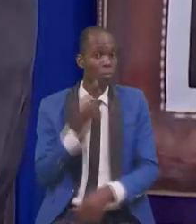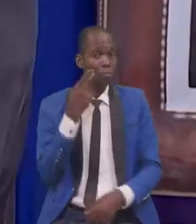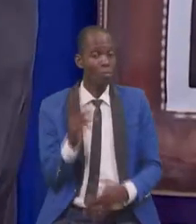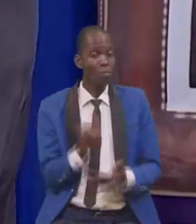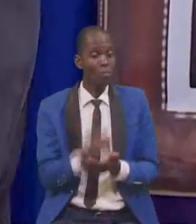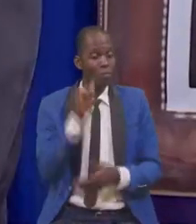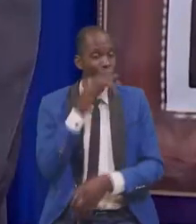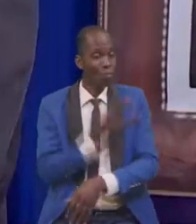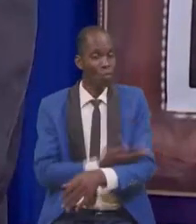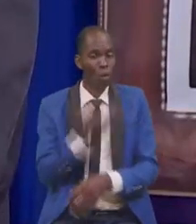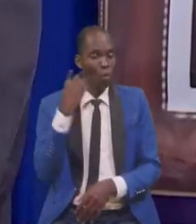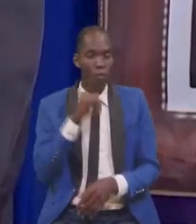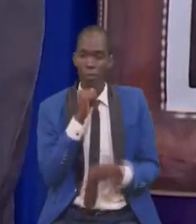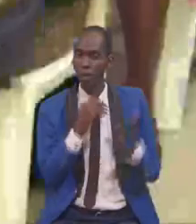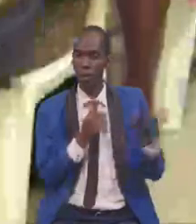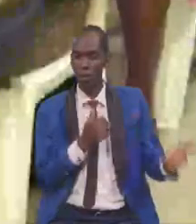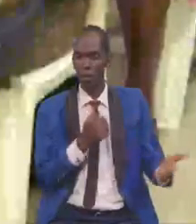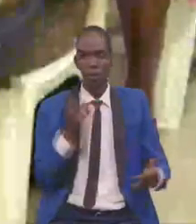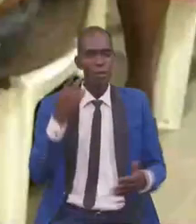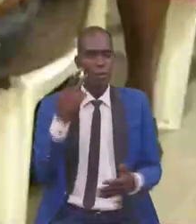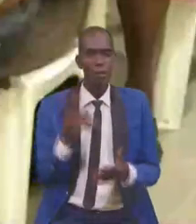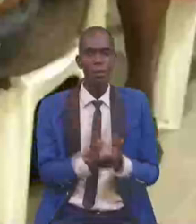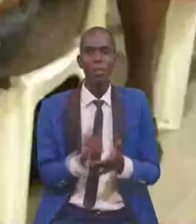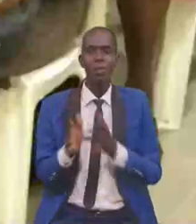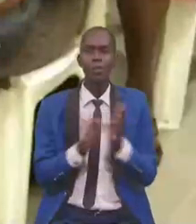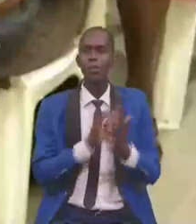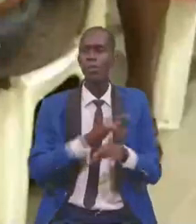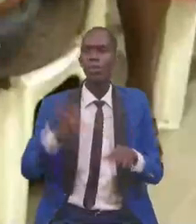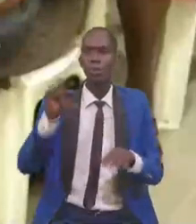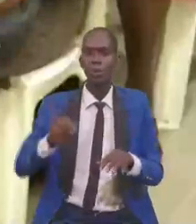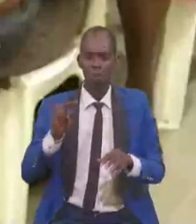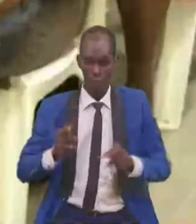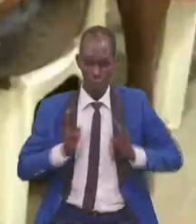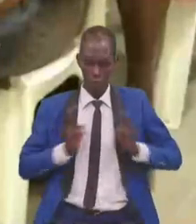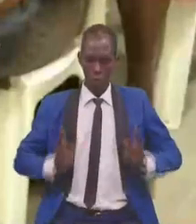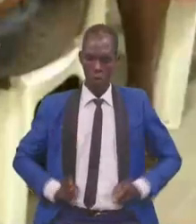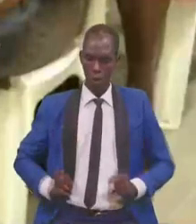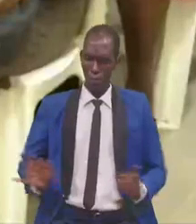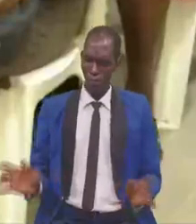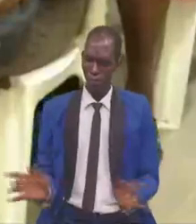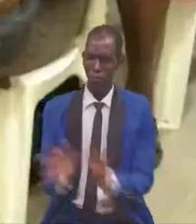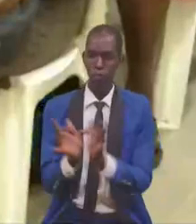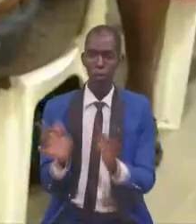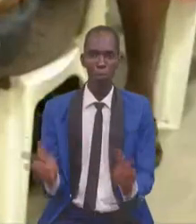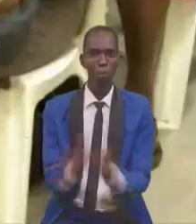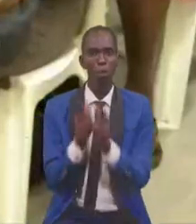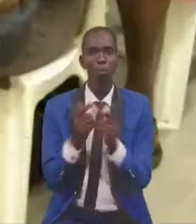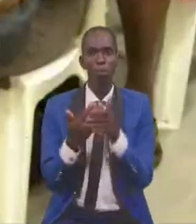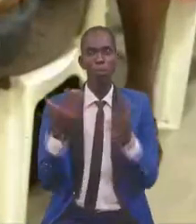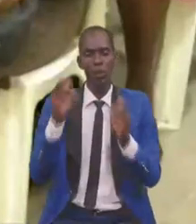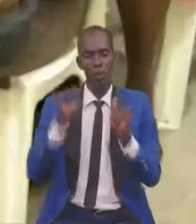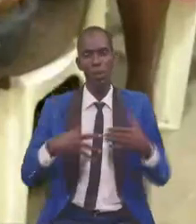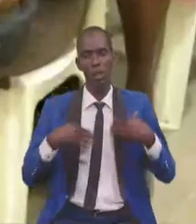Le Seigneur n'a pas besoin d'un contact physique afin que la bénédiction là vous soit transférée, même à